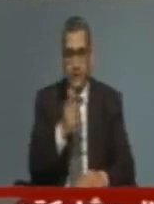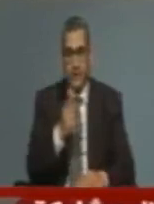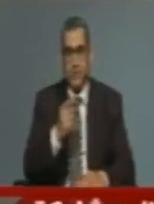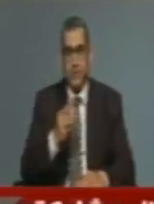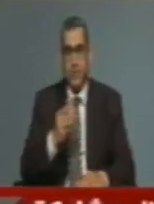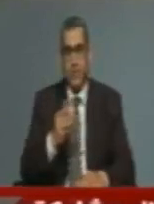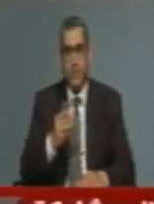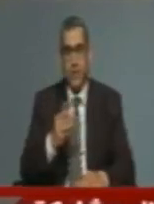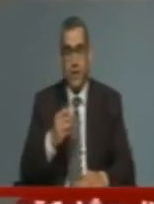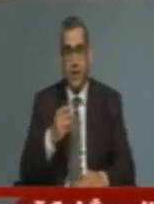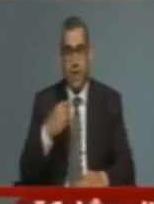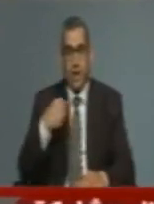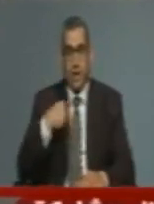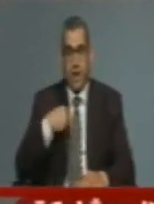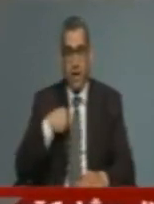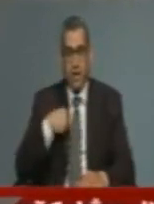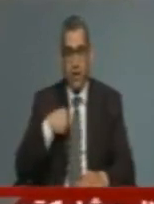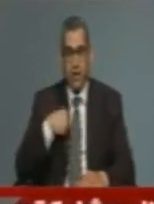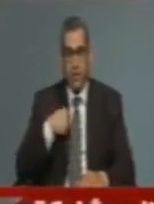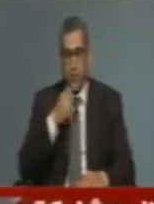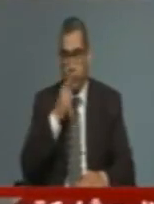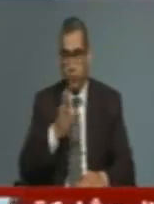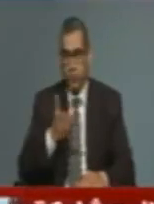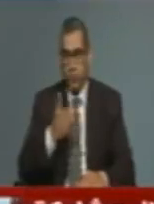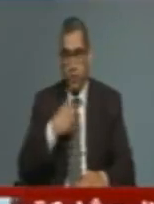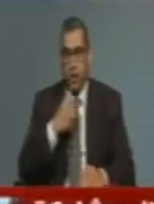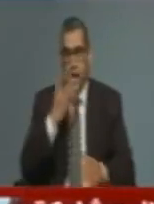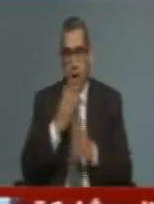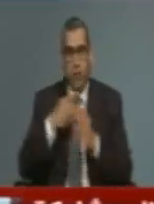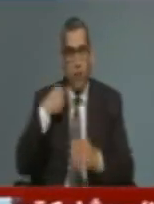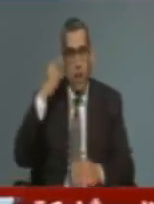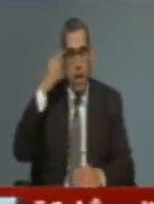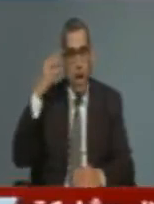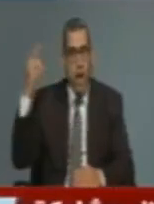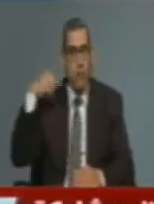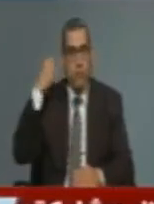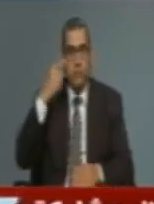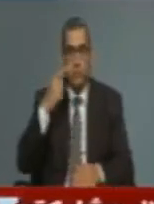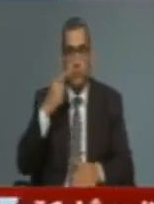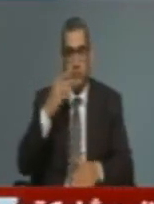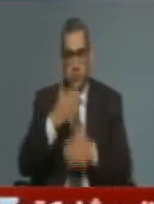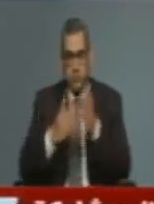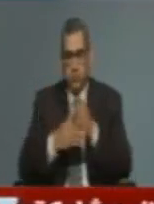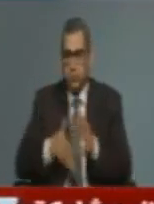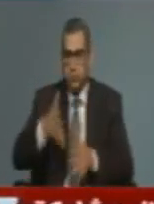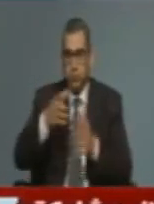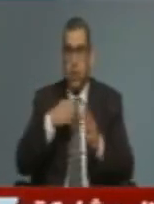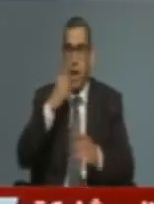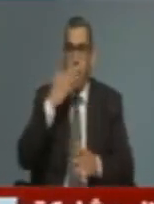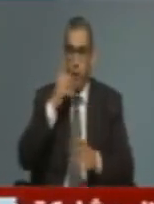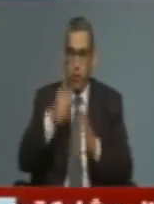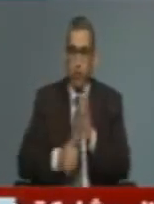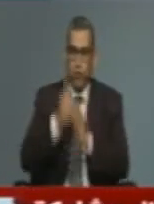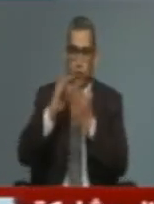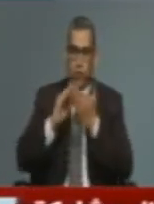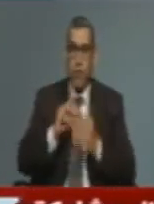اتفضل. احنا زي ما قلت ليوسف كده، احنا كنا بنحلم بالموضوع دوت وربنا سبحانه وتعالى اراد، بس